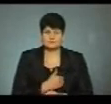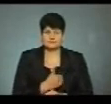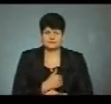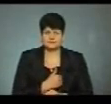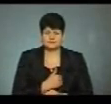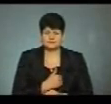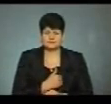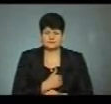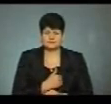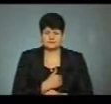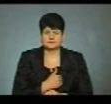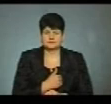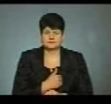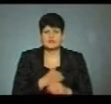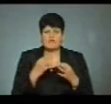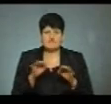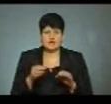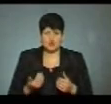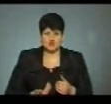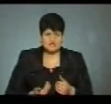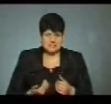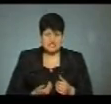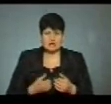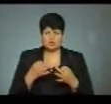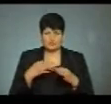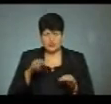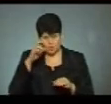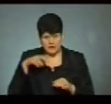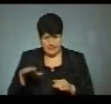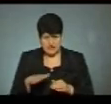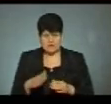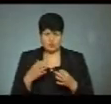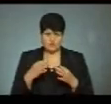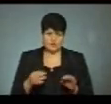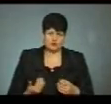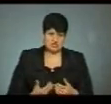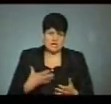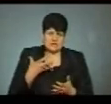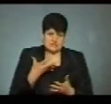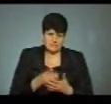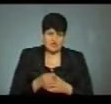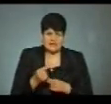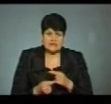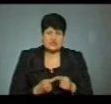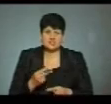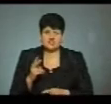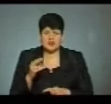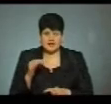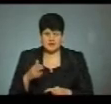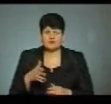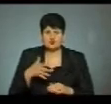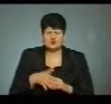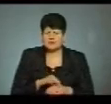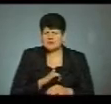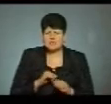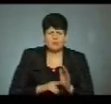до вільного життя, до вільної країни, до вільного життя своїх нащадків, він розуміє з самого початку і